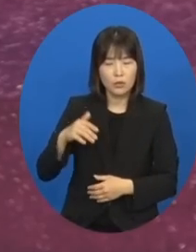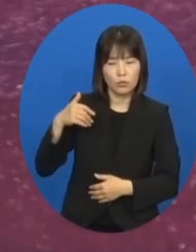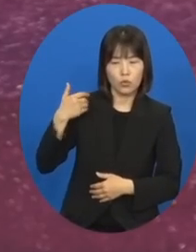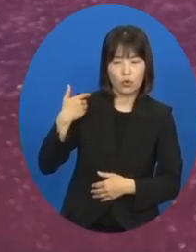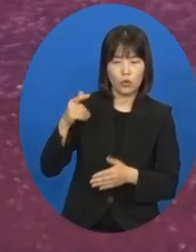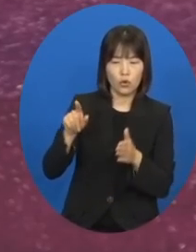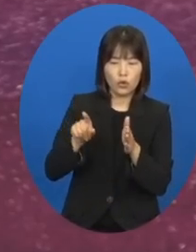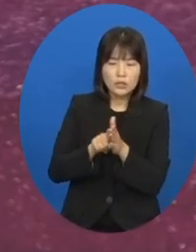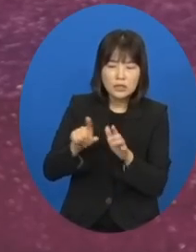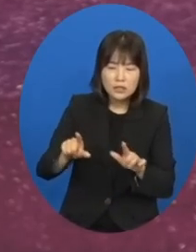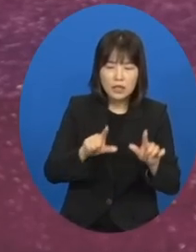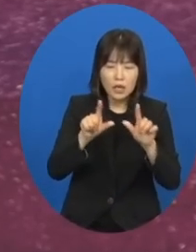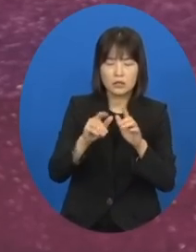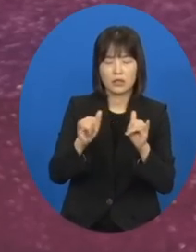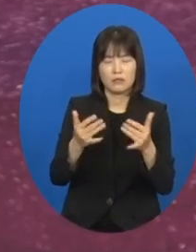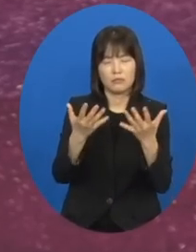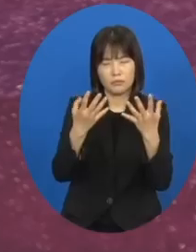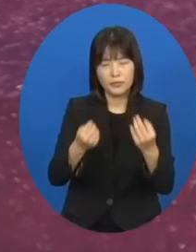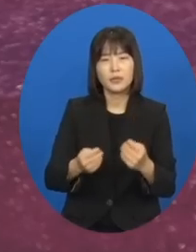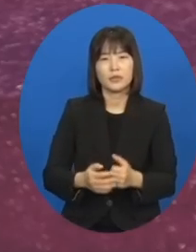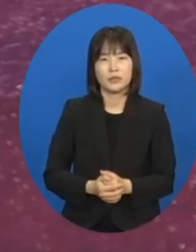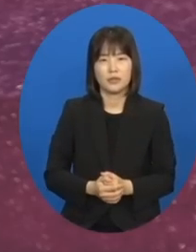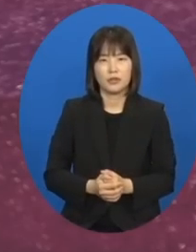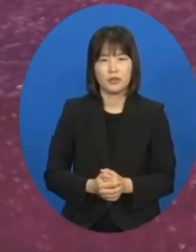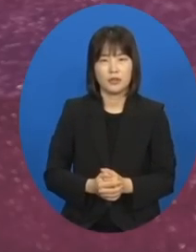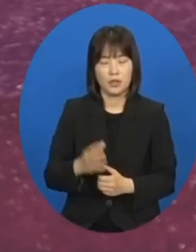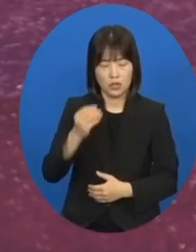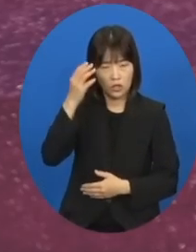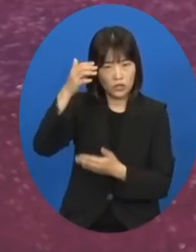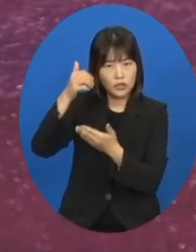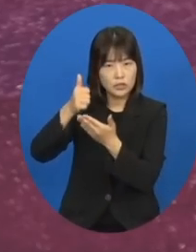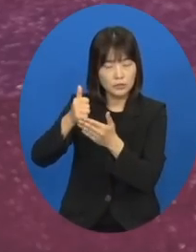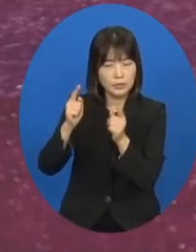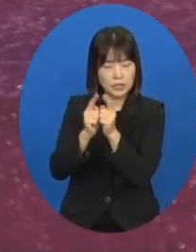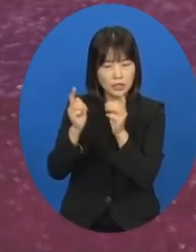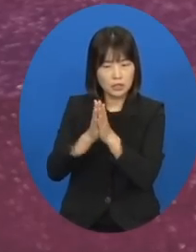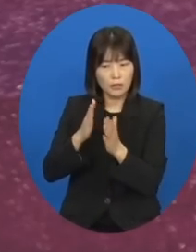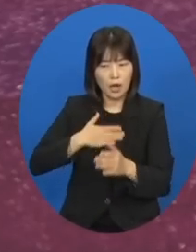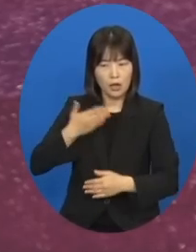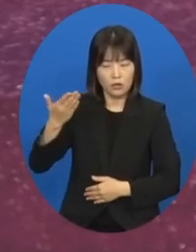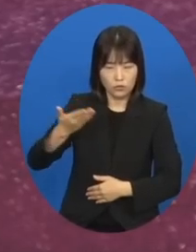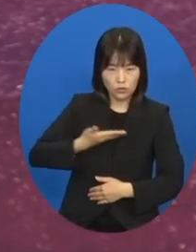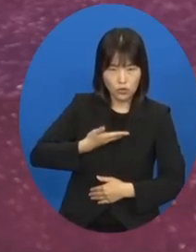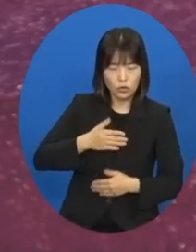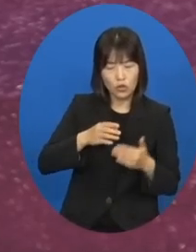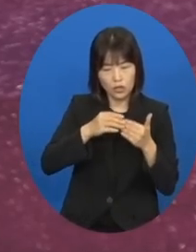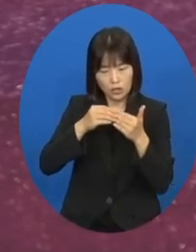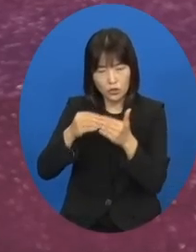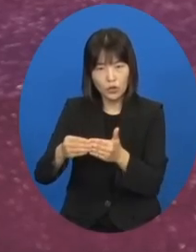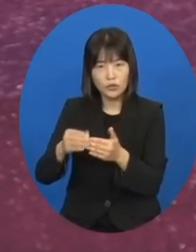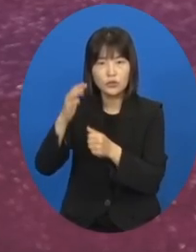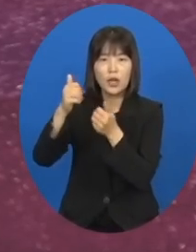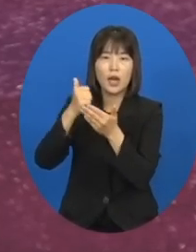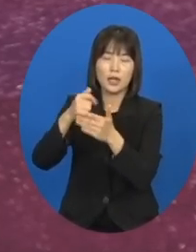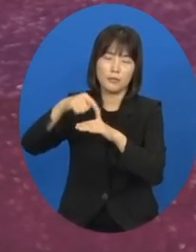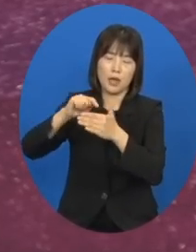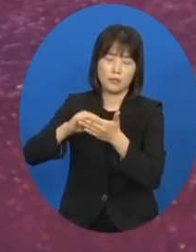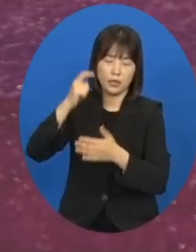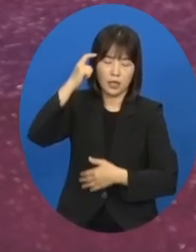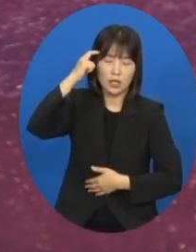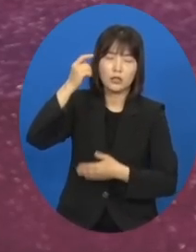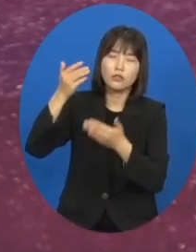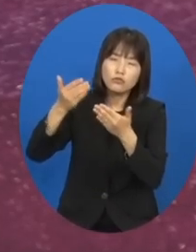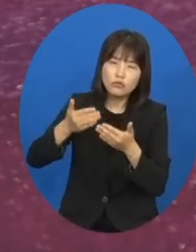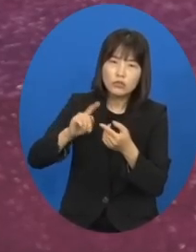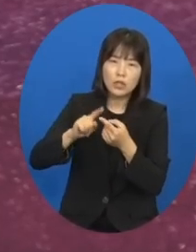신앙생활하는 분들이 너무나 많다는 거예요 성령님께서 친히 알려주시고 인도하시고 하나님 마음을 깨닫게 하신 것을